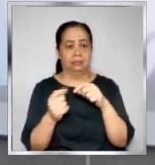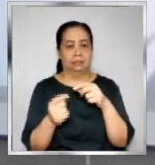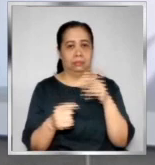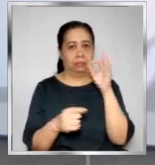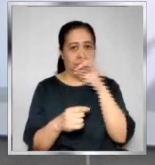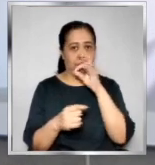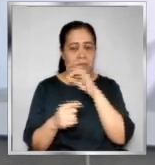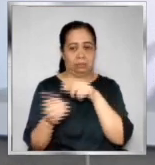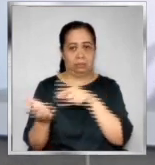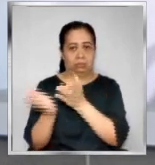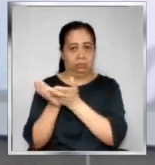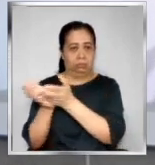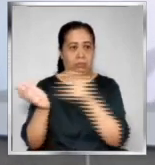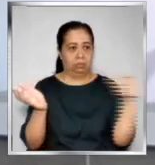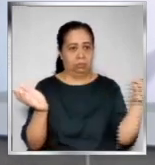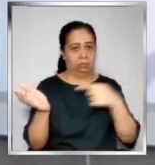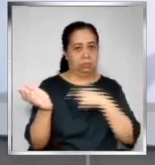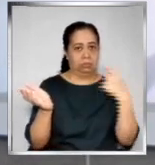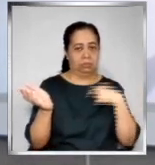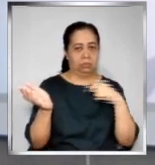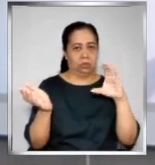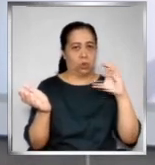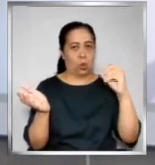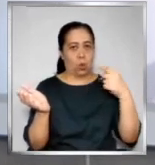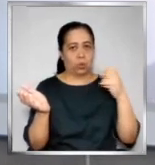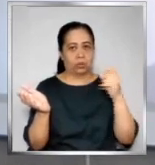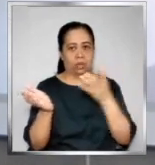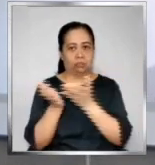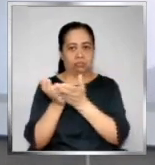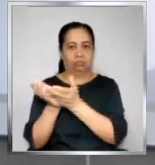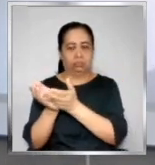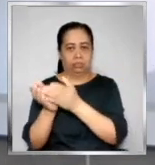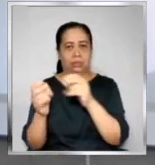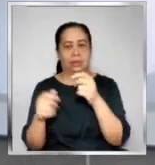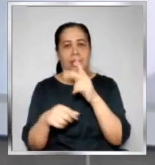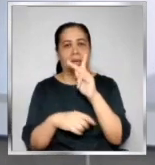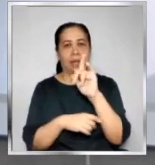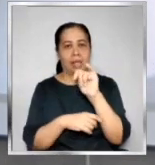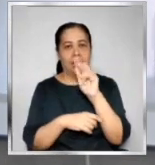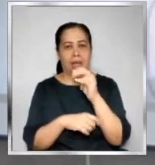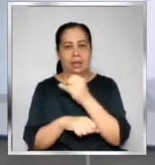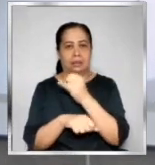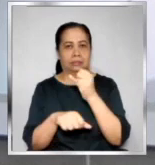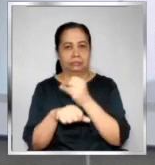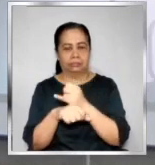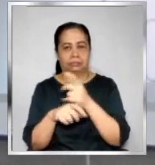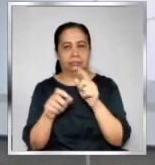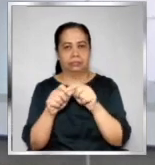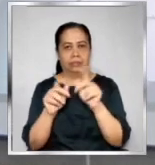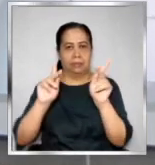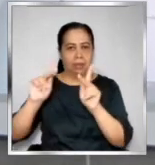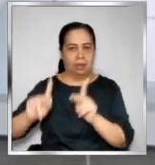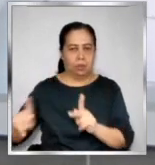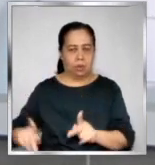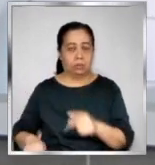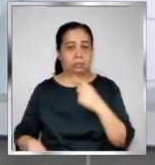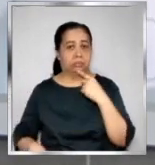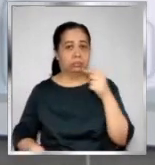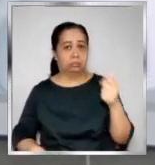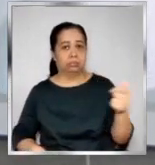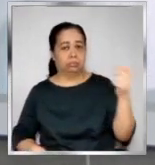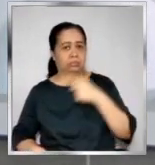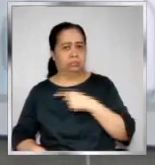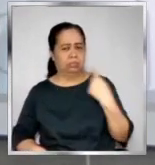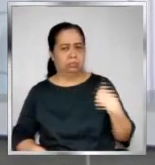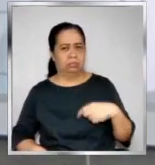mangingisda ang China Coast Guard sa Kalayaan Group of Islands sa Palawan. Ang sabi pa ng Chinese diplomat, wala raw